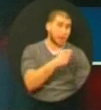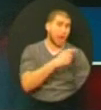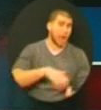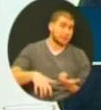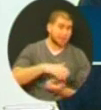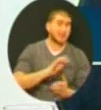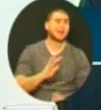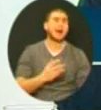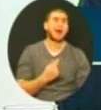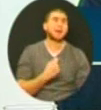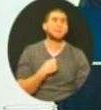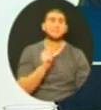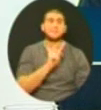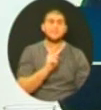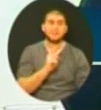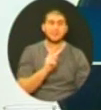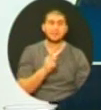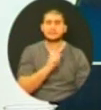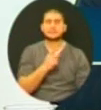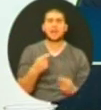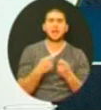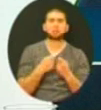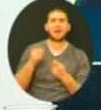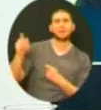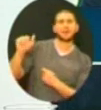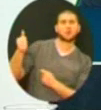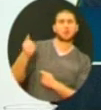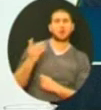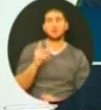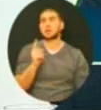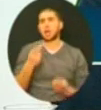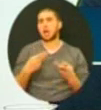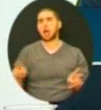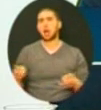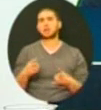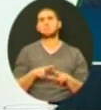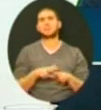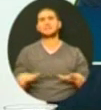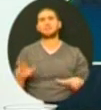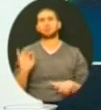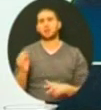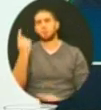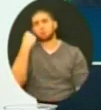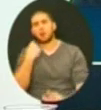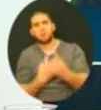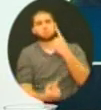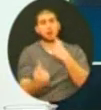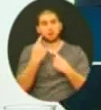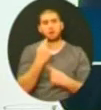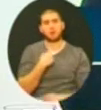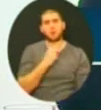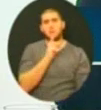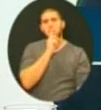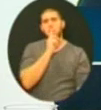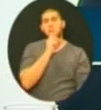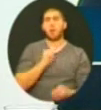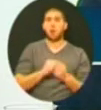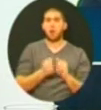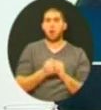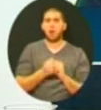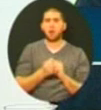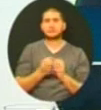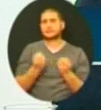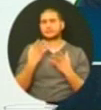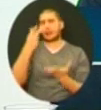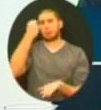אם יהיה להם, אנחנו, מה שנקרא, זה לא עניין שלהם התחילו, אבל לא יכול להיות שהמציאות הזו של טפטוף כזה יעבור פה בשקט או שיתקפו גבוהות חול.